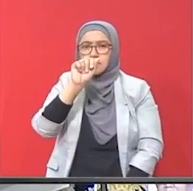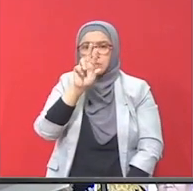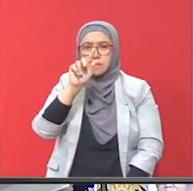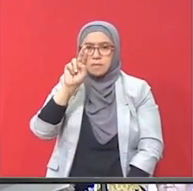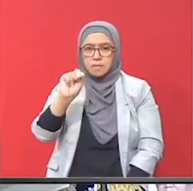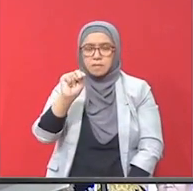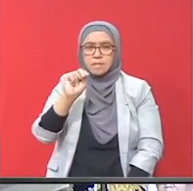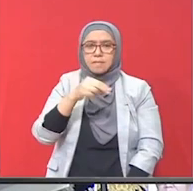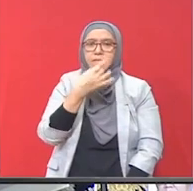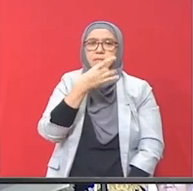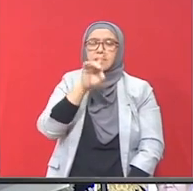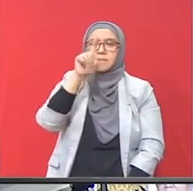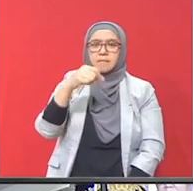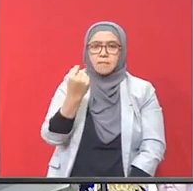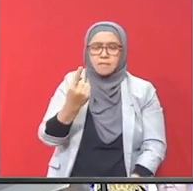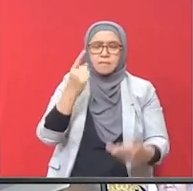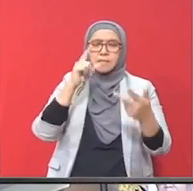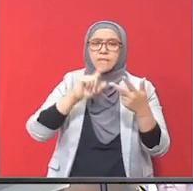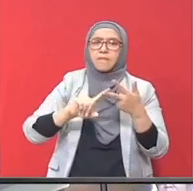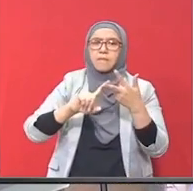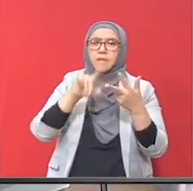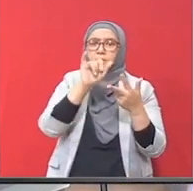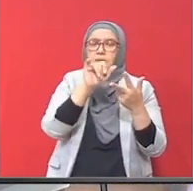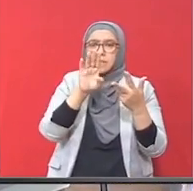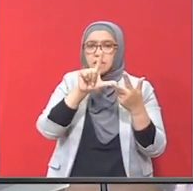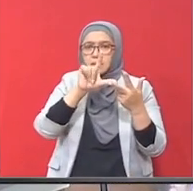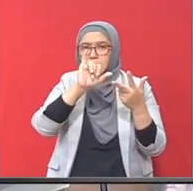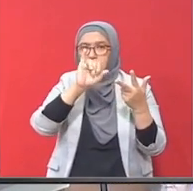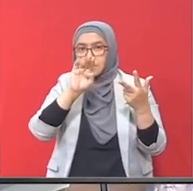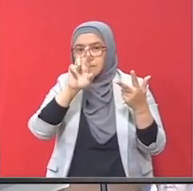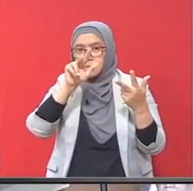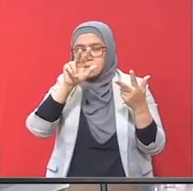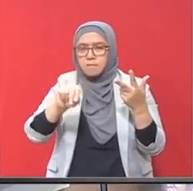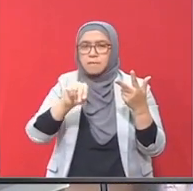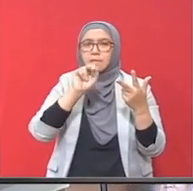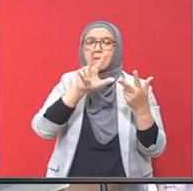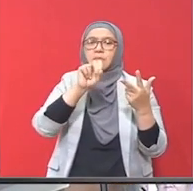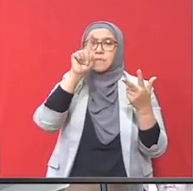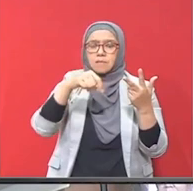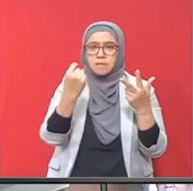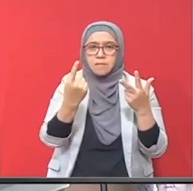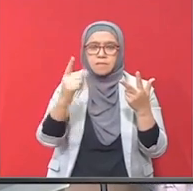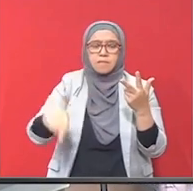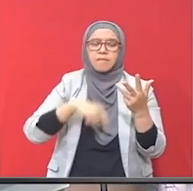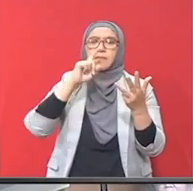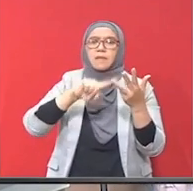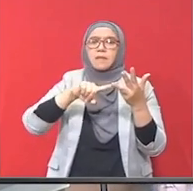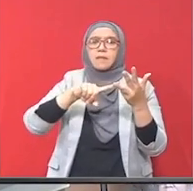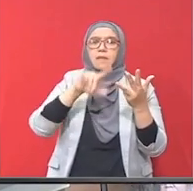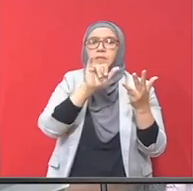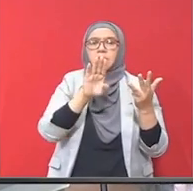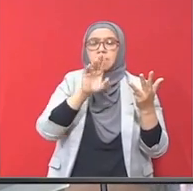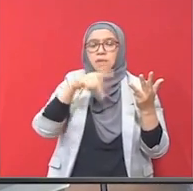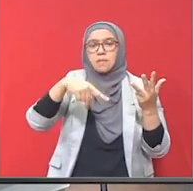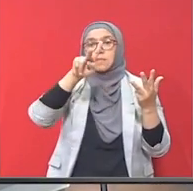18 November 2020 yang hormat lebaran bertarik 30 Nov 2020 dan yang pohon Mak putatan